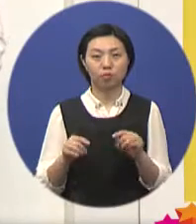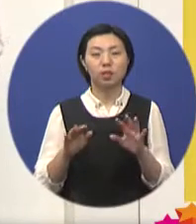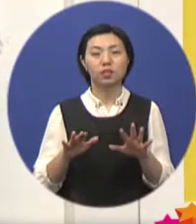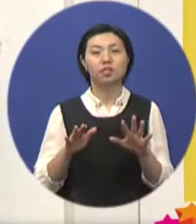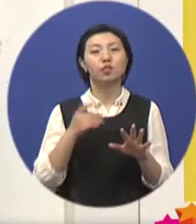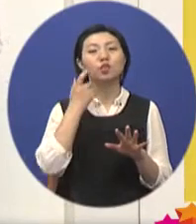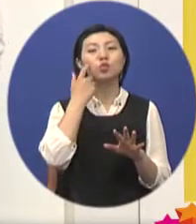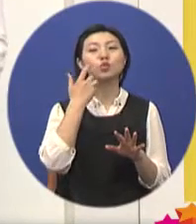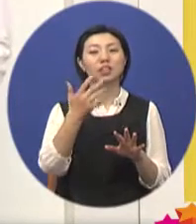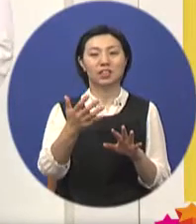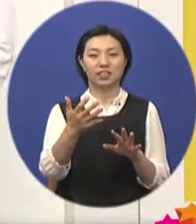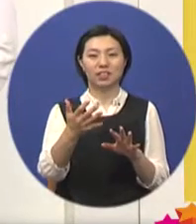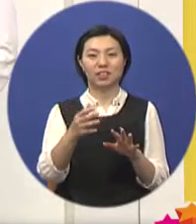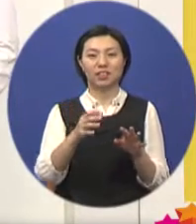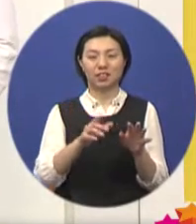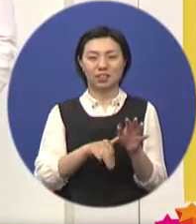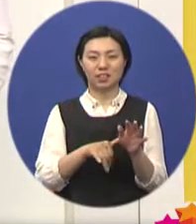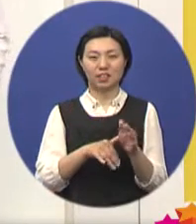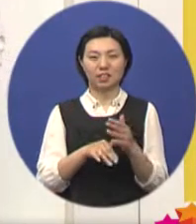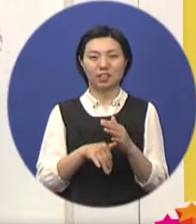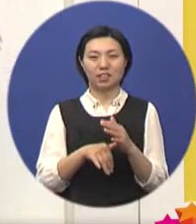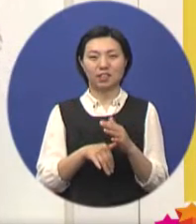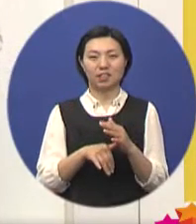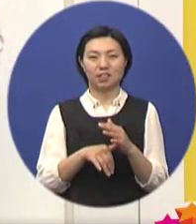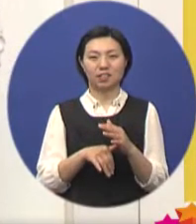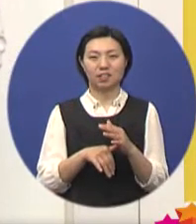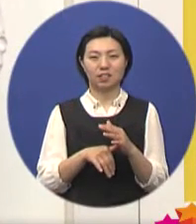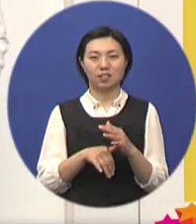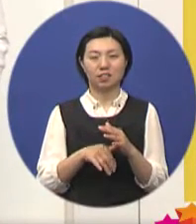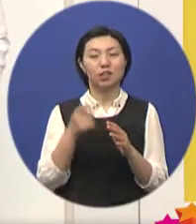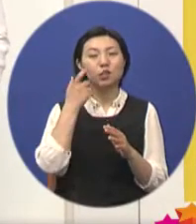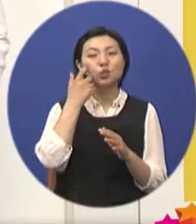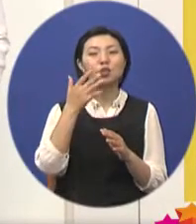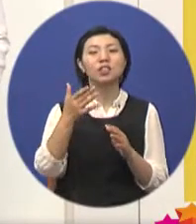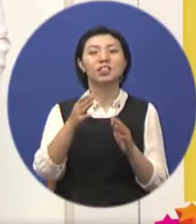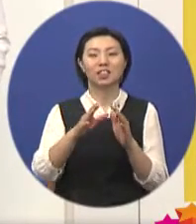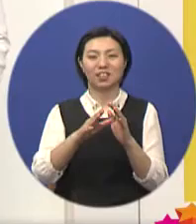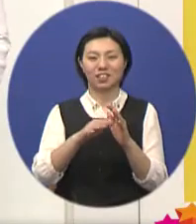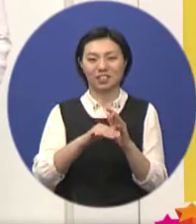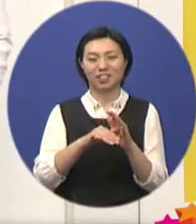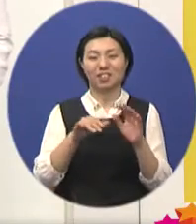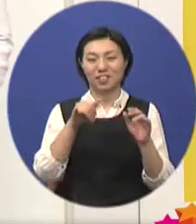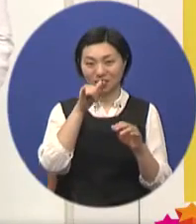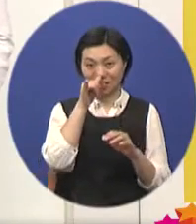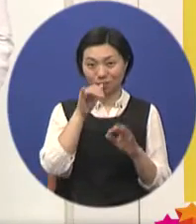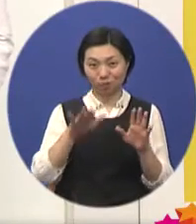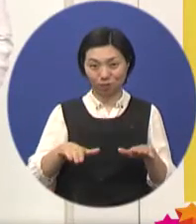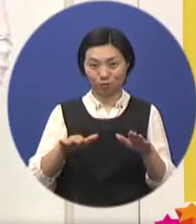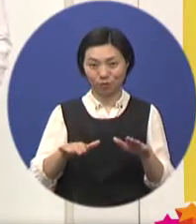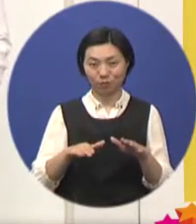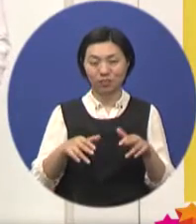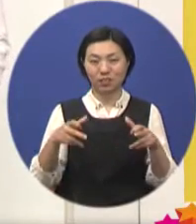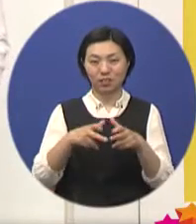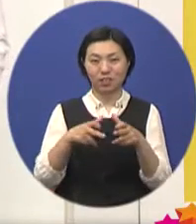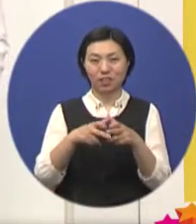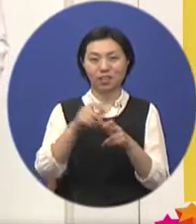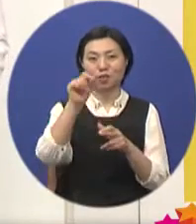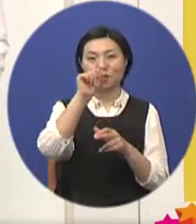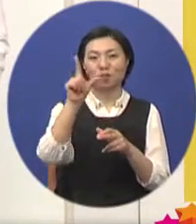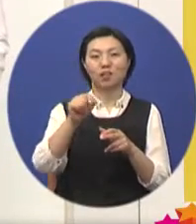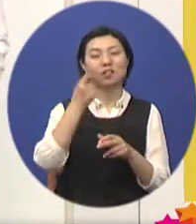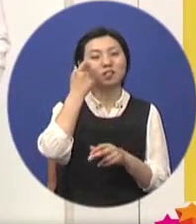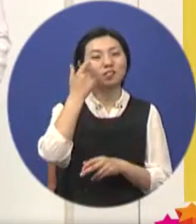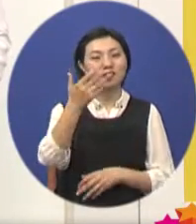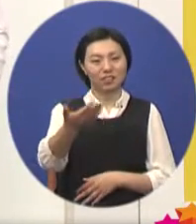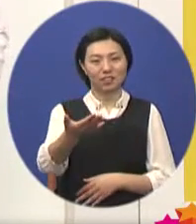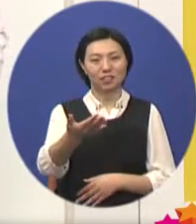퀴즈 할 시간이네요. 아, 퀴즈. 이쯤 되면. 어, 네. 네. 퀴즈가 있는 날이죠. 네. 예. 자, 네, 함께 장애인 날의 퀴즈입니다. 네.